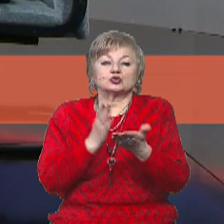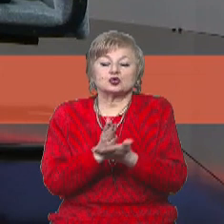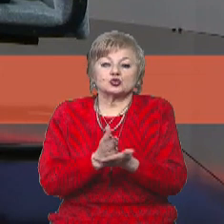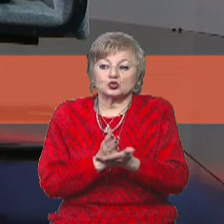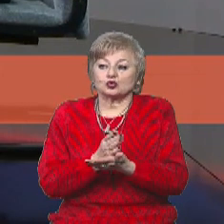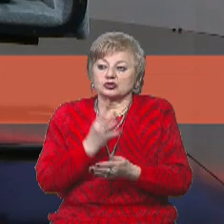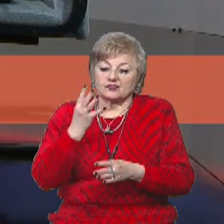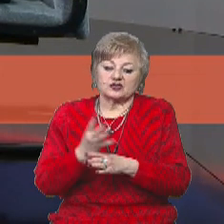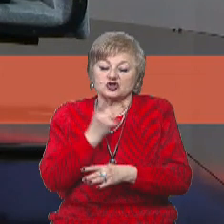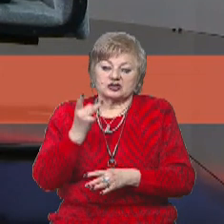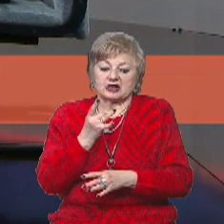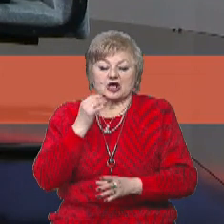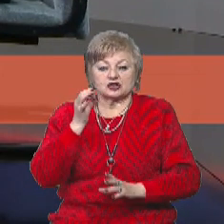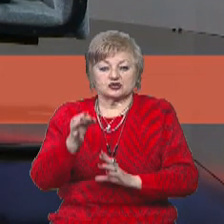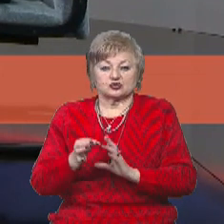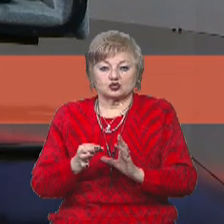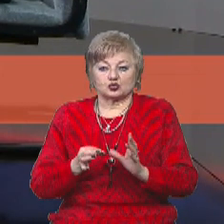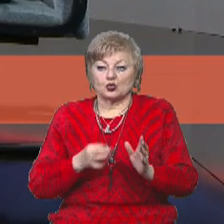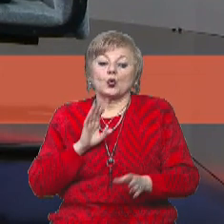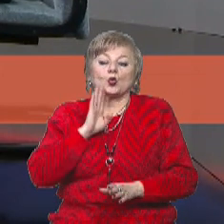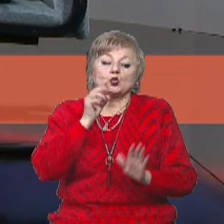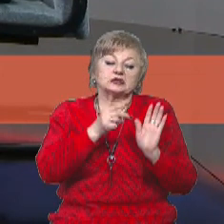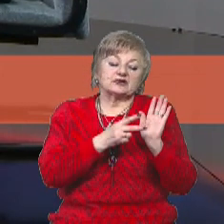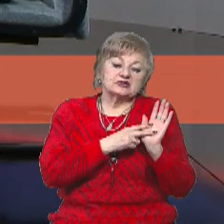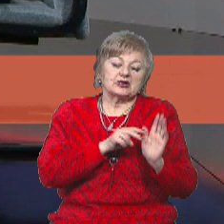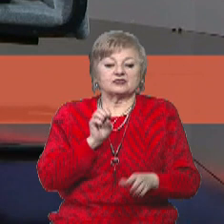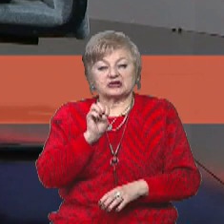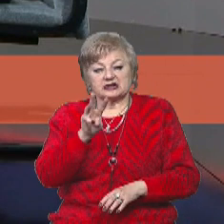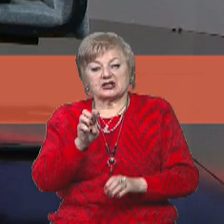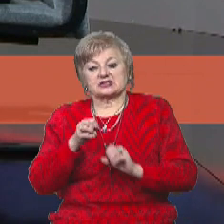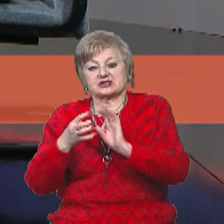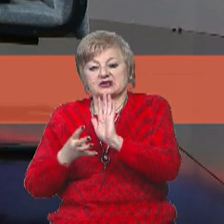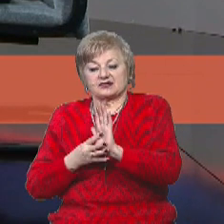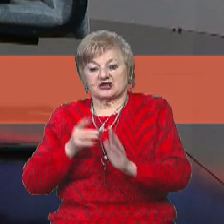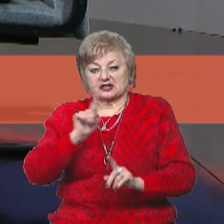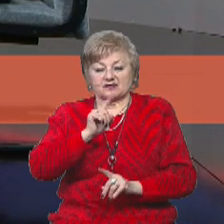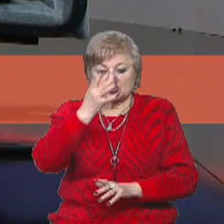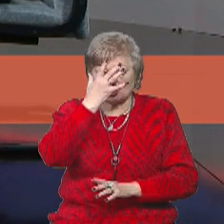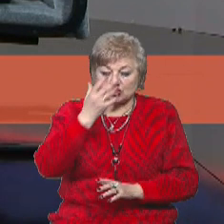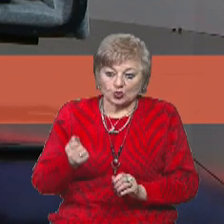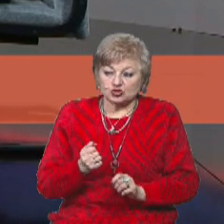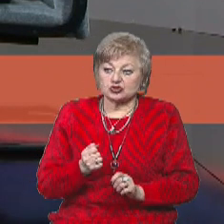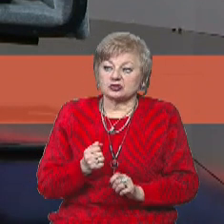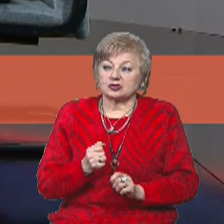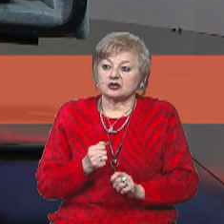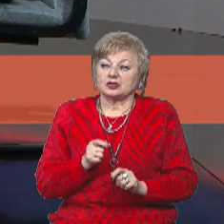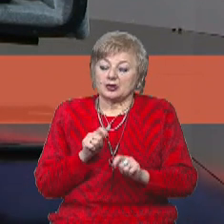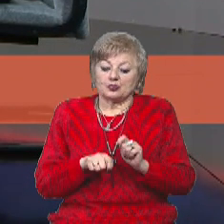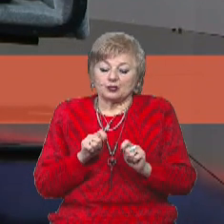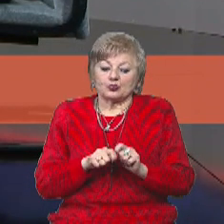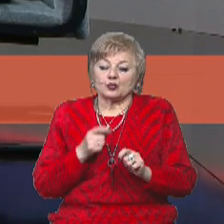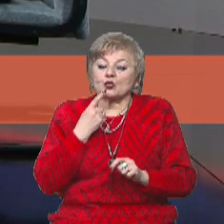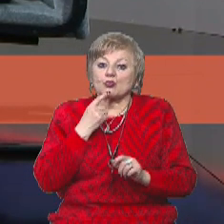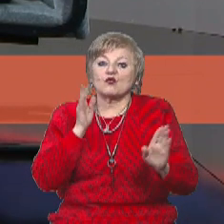рази на добу. Це о 7 ранку, 13, 19 і в час ночі беруть